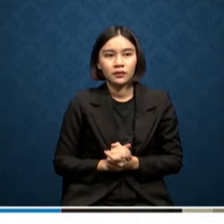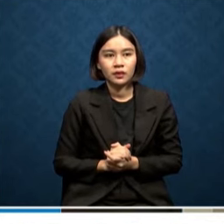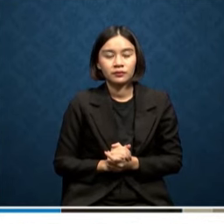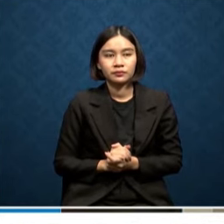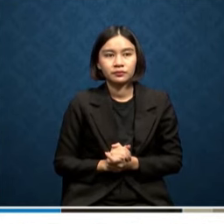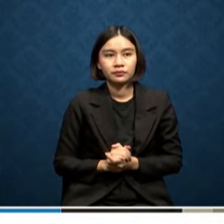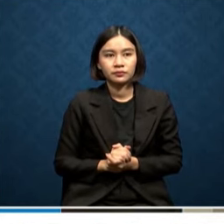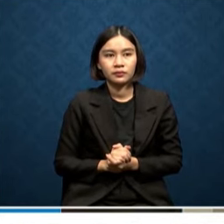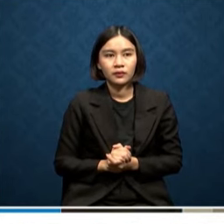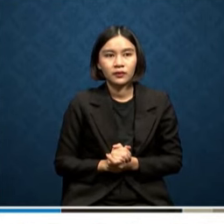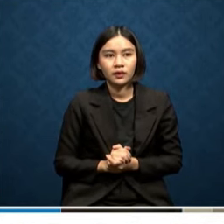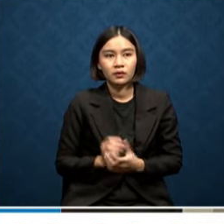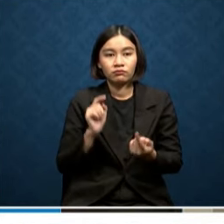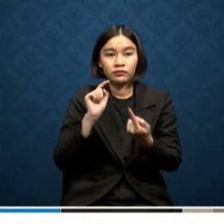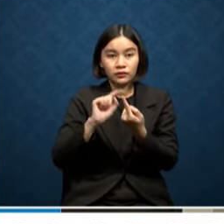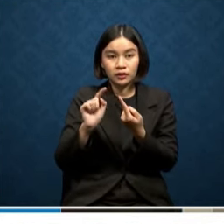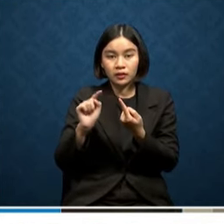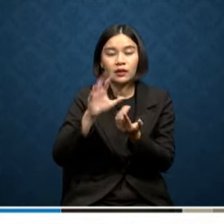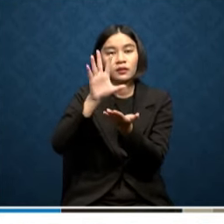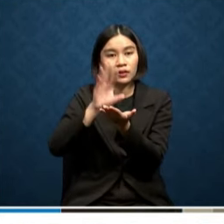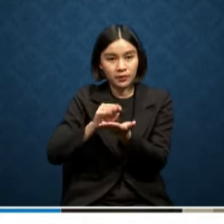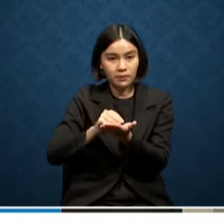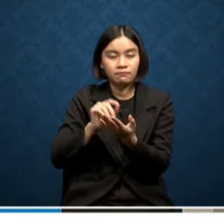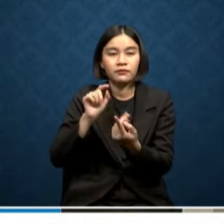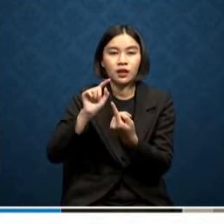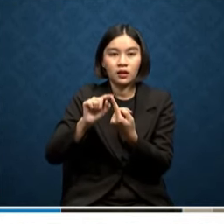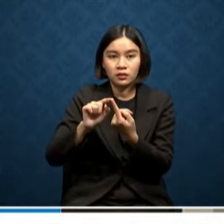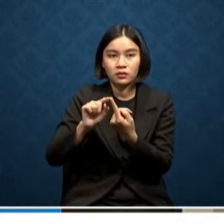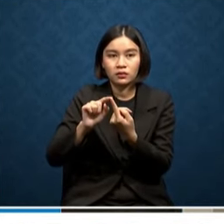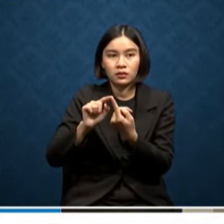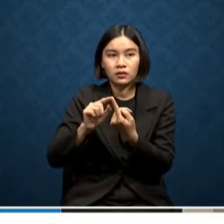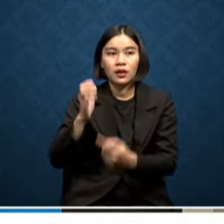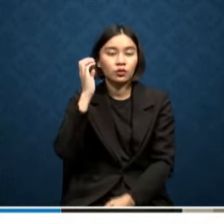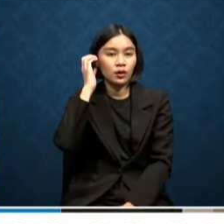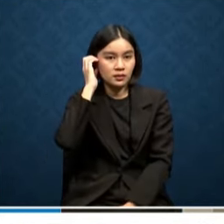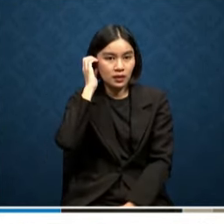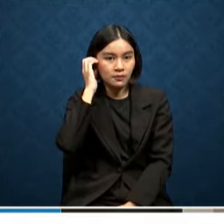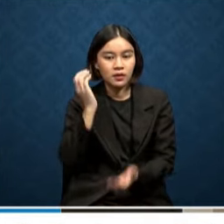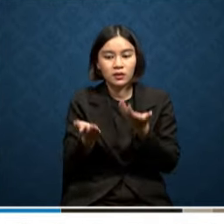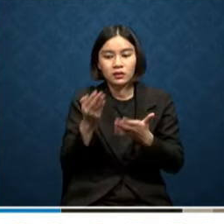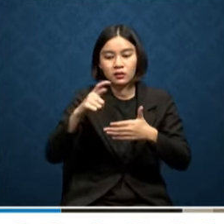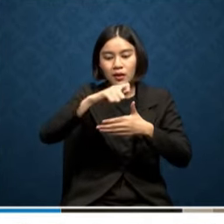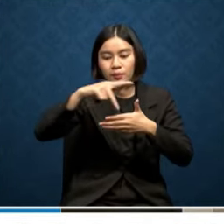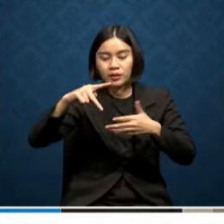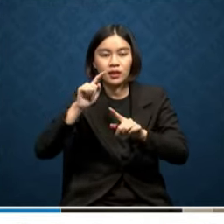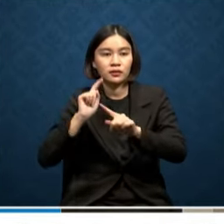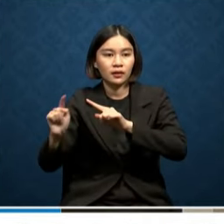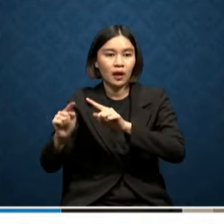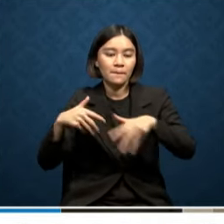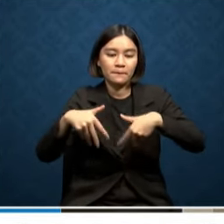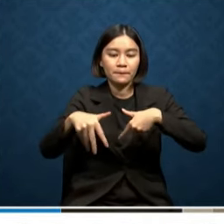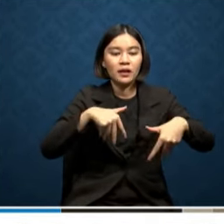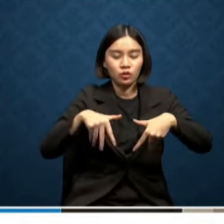ถึงการเข้าถึงข้อมูลนะคะในโทรศัพท์หรือว่าแอปพลิเคชันต่างๆที่ประชาชน